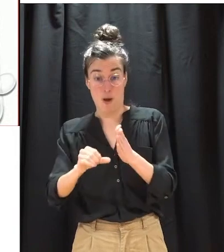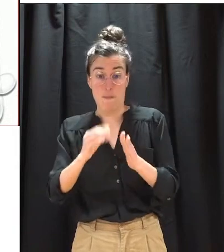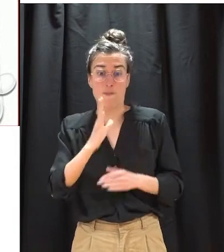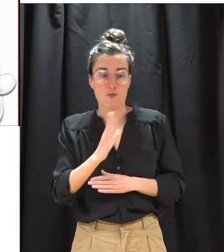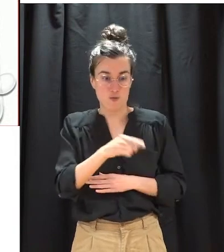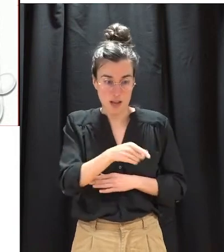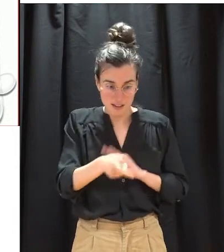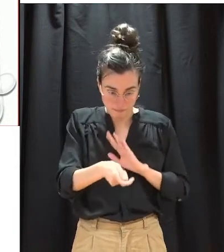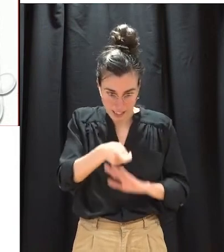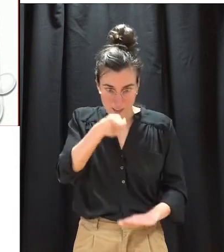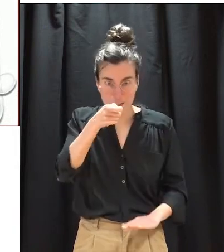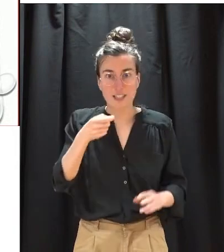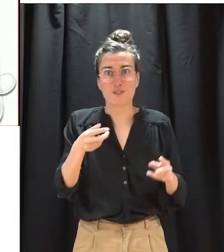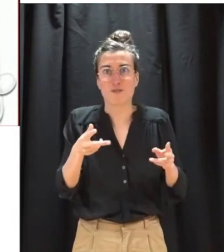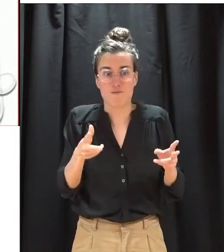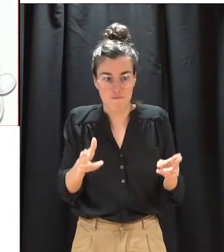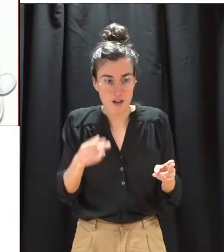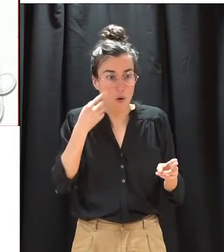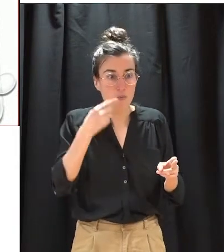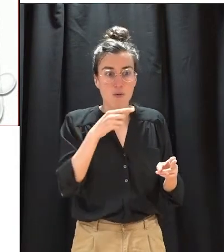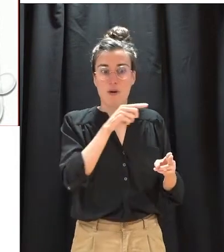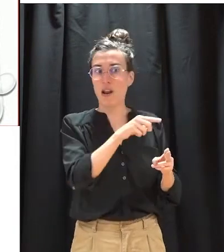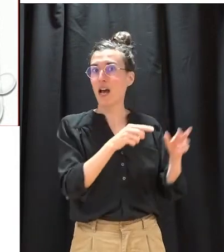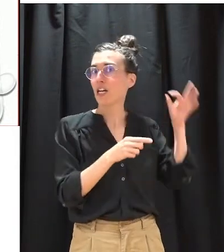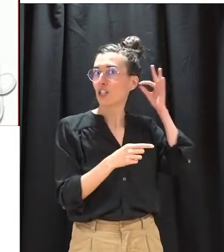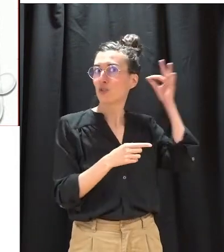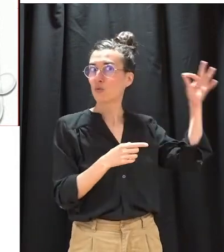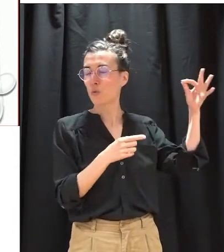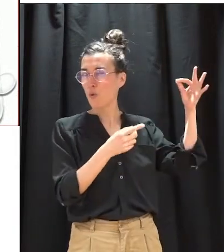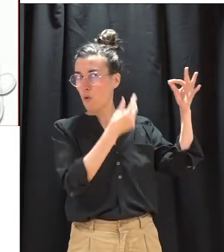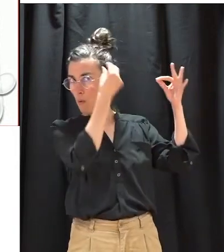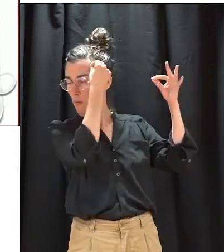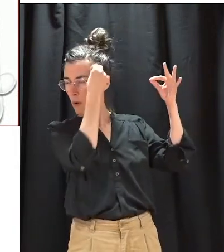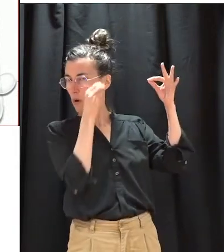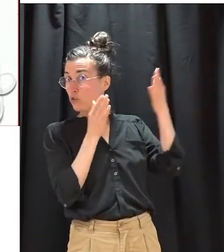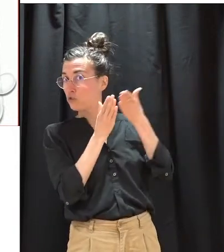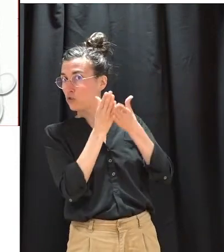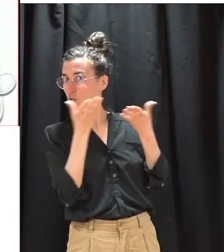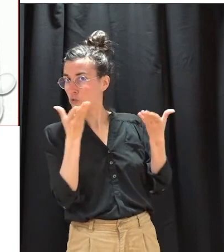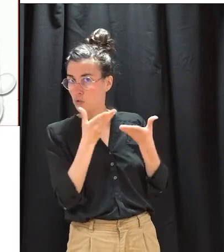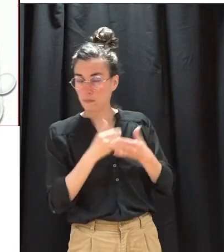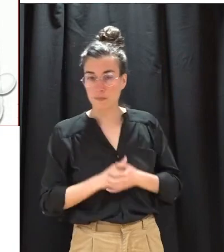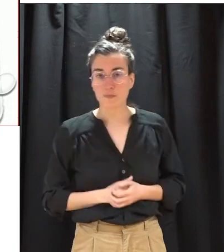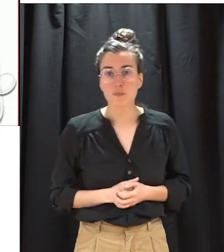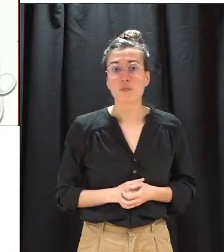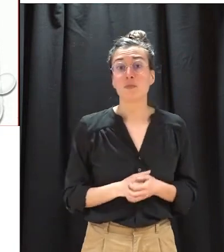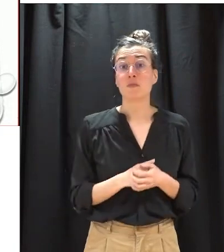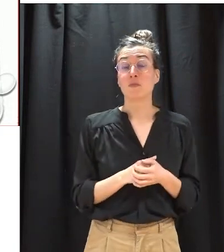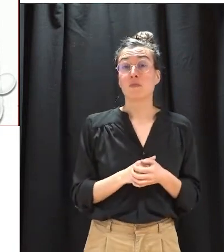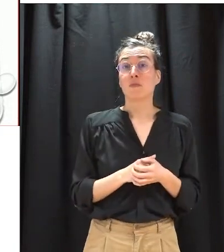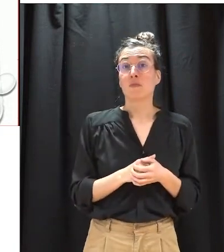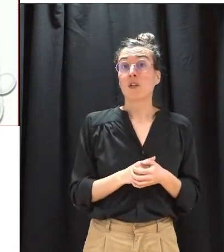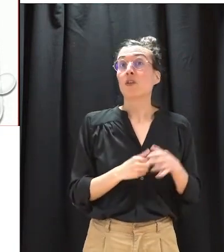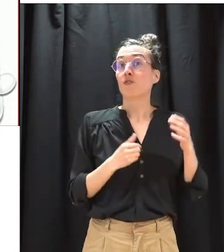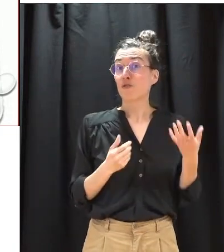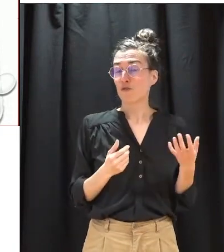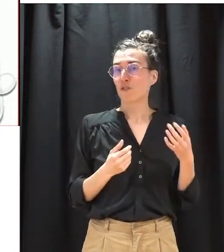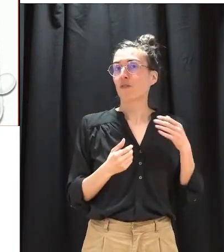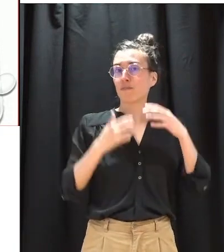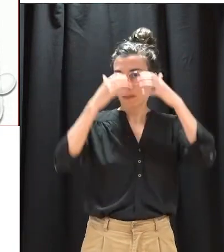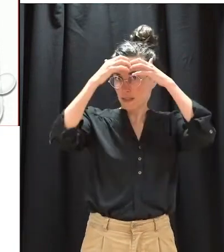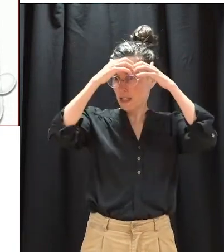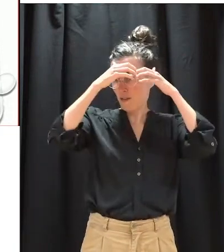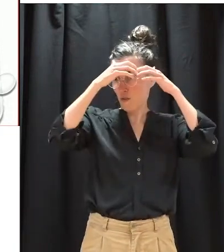sens. Donc ce dispositif, il est constitué de deux parties. Donc c'est ce qu'on appelle la partie interne. Donc elle va nécessiter